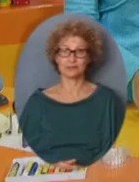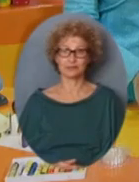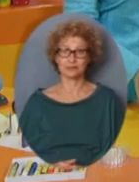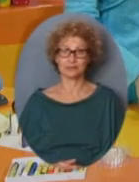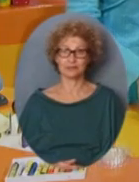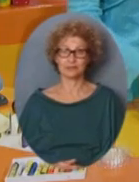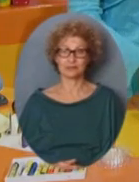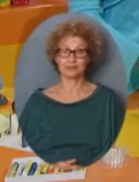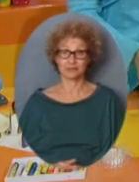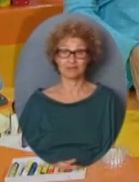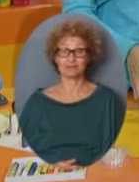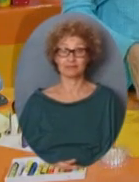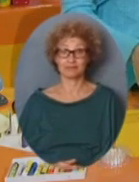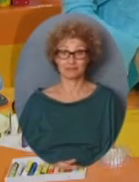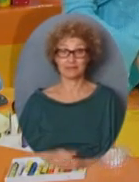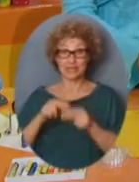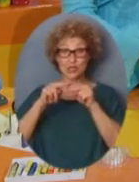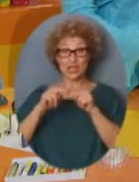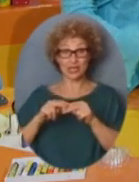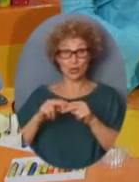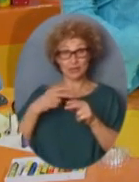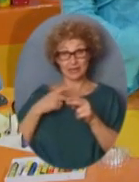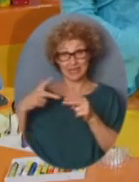את שאריות המדבקה שרואים אני גוזרת.